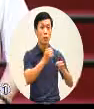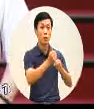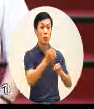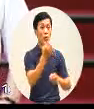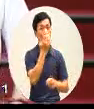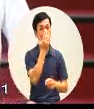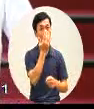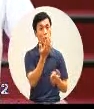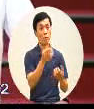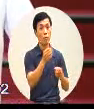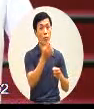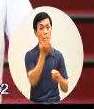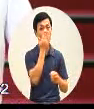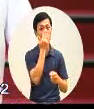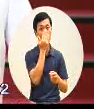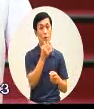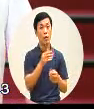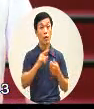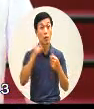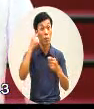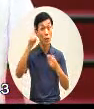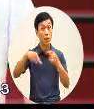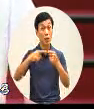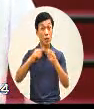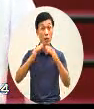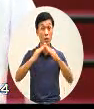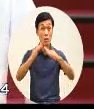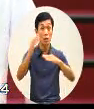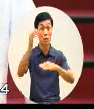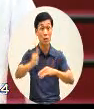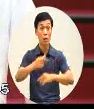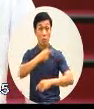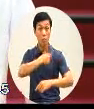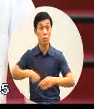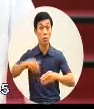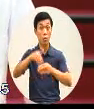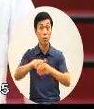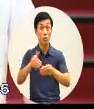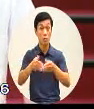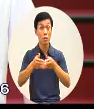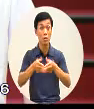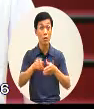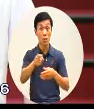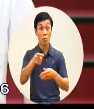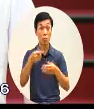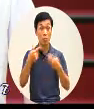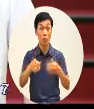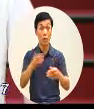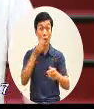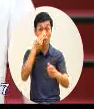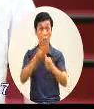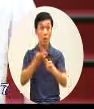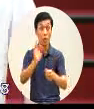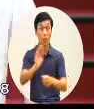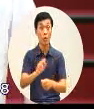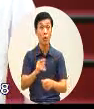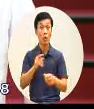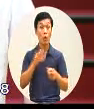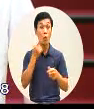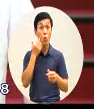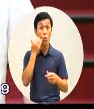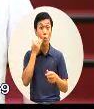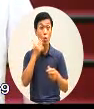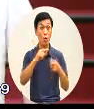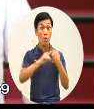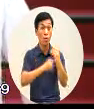算起掉呢？起掉是应该是真顺利呢？你唔通啊，陷于不义呢？到时法条上的问题是